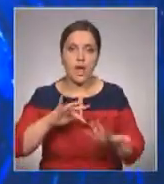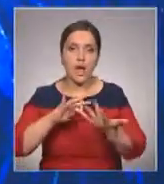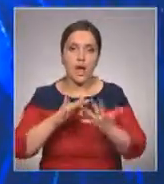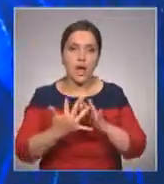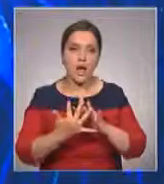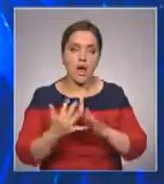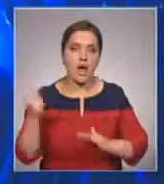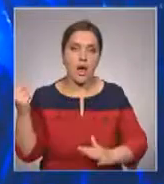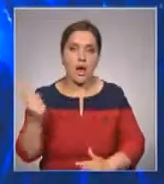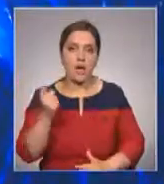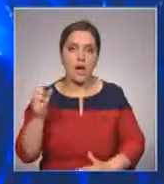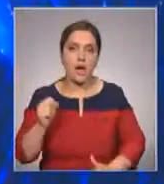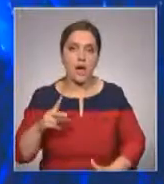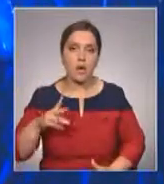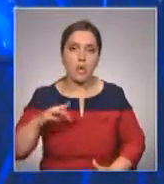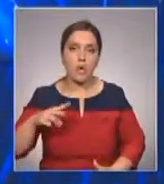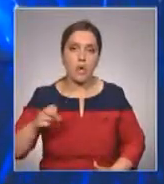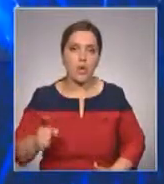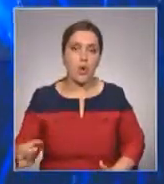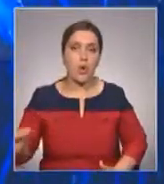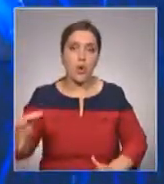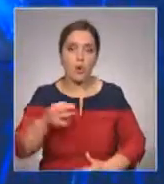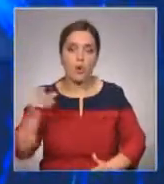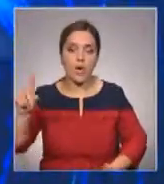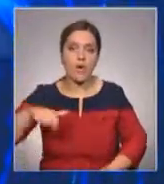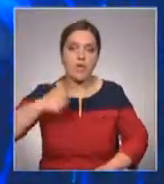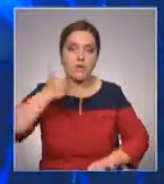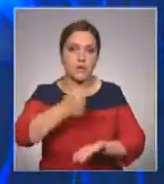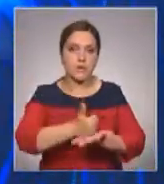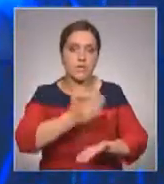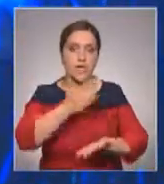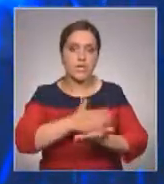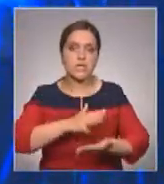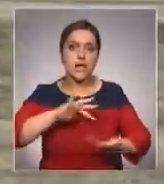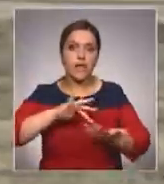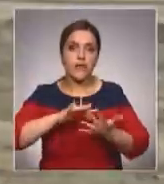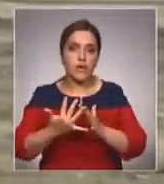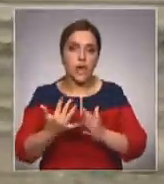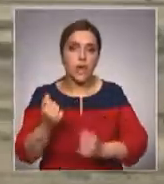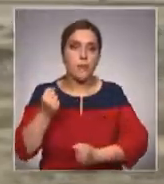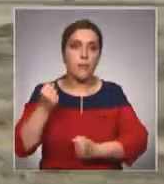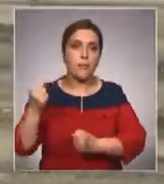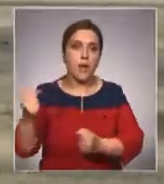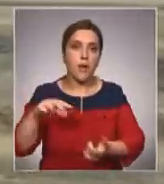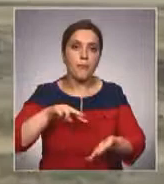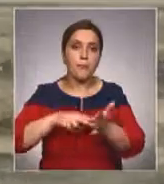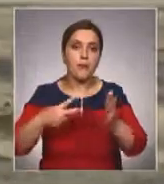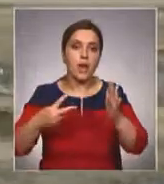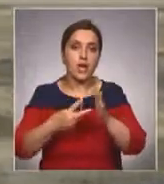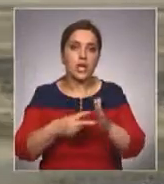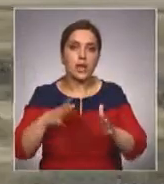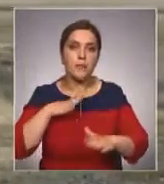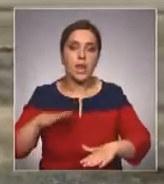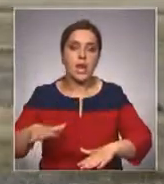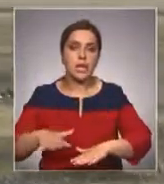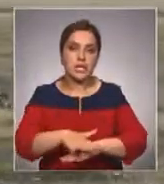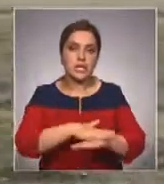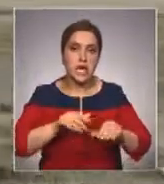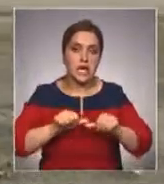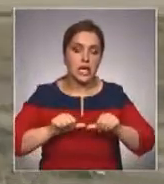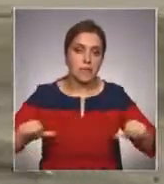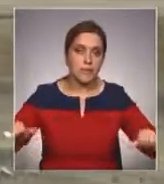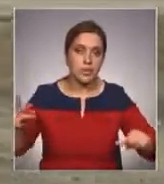Аграрный сектор в Акмолинской области считается основным, поэтому фермеры региона поддержали задачи, поставленные Национальной комиссией по модернизации.